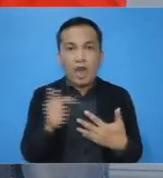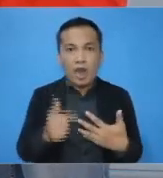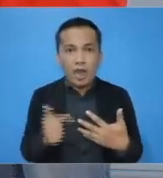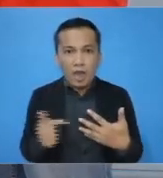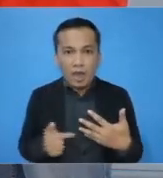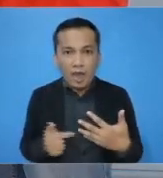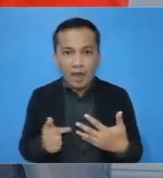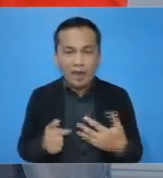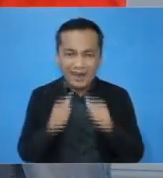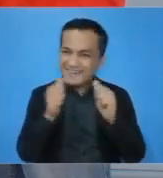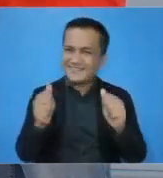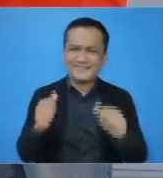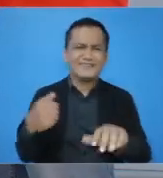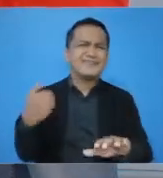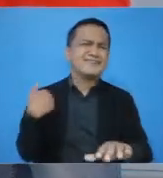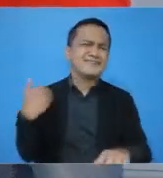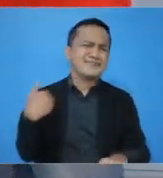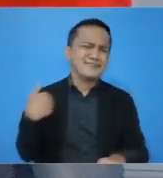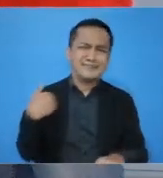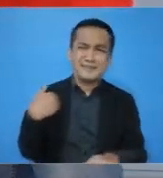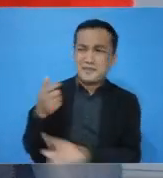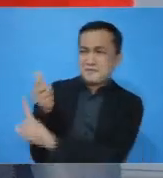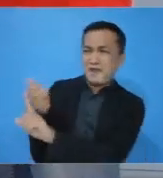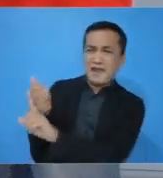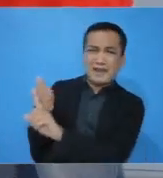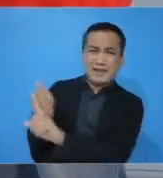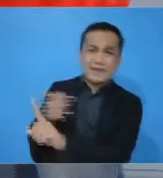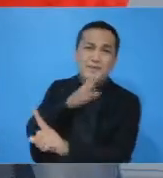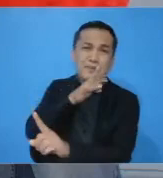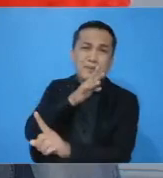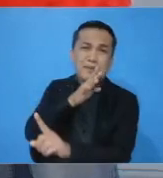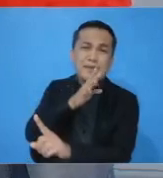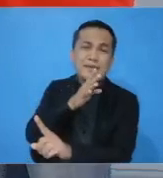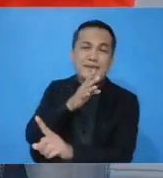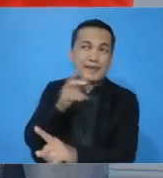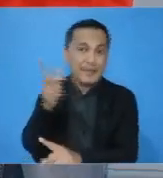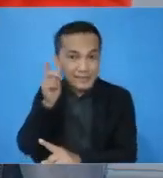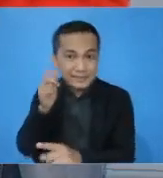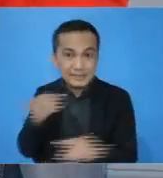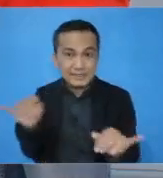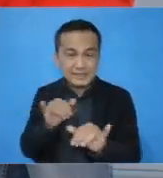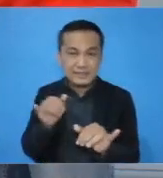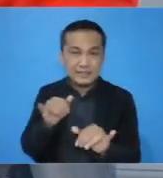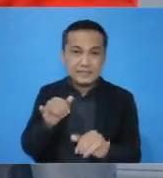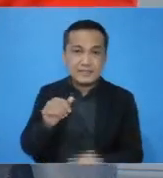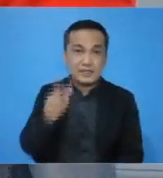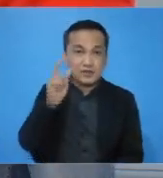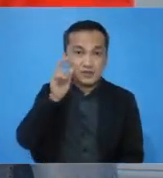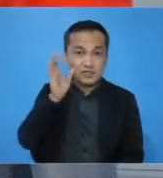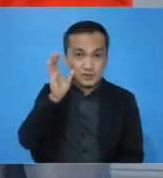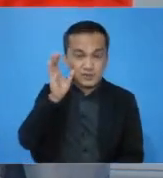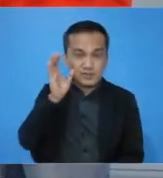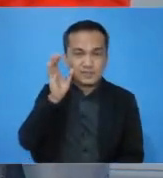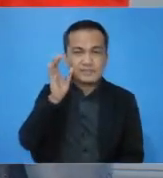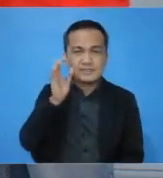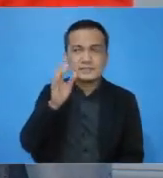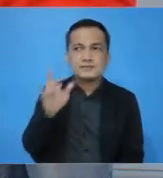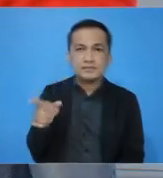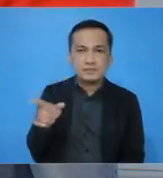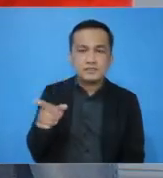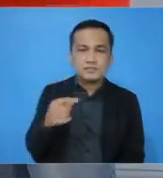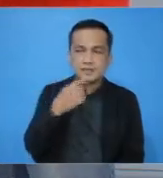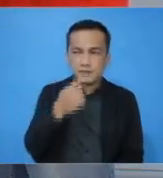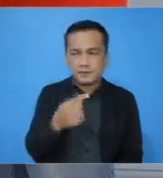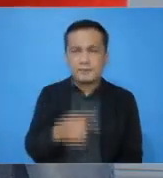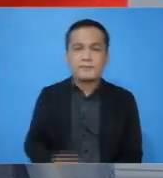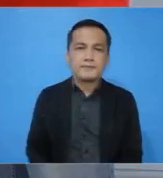until it comes straight from the horse's mouth at maninig nga natin, gaya ng ginagawa ni Ma'am Lucci, di ba? Parang, did she say that, kasi yes, hindi